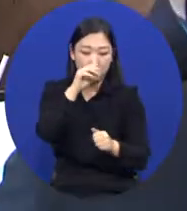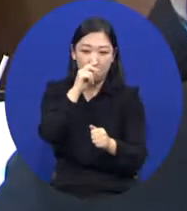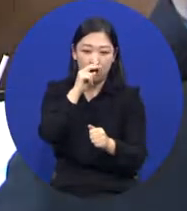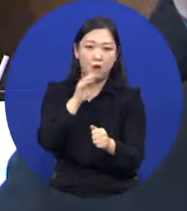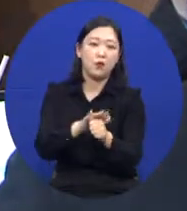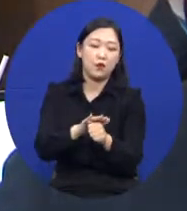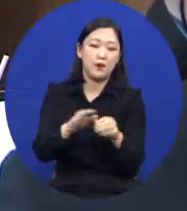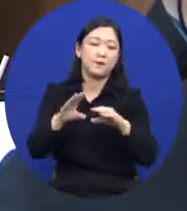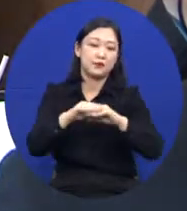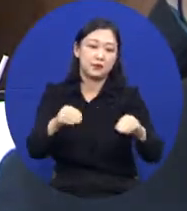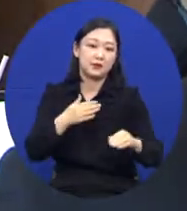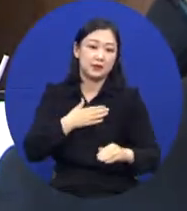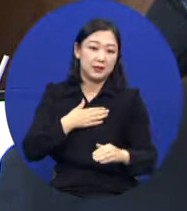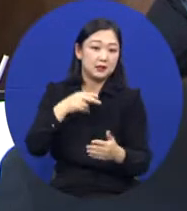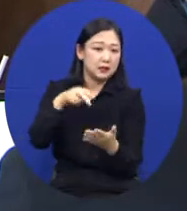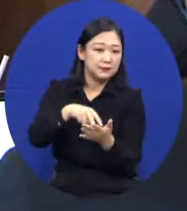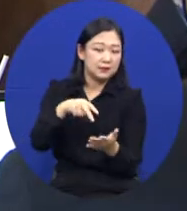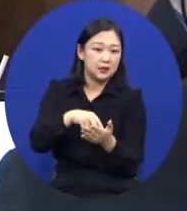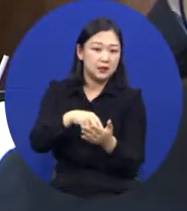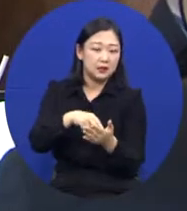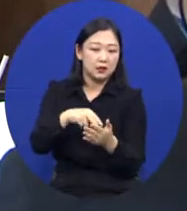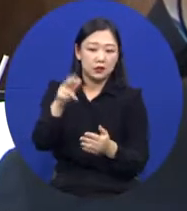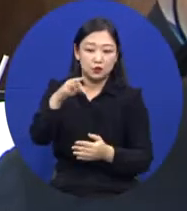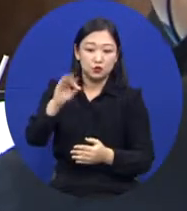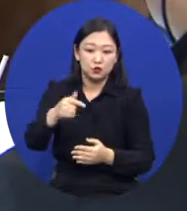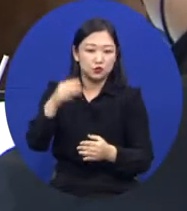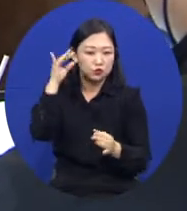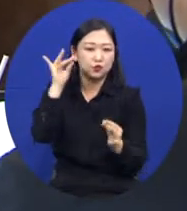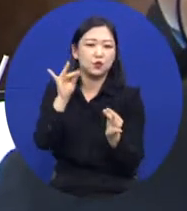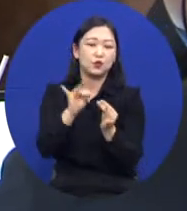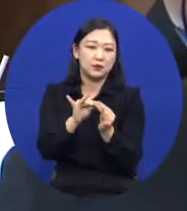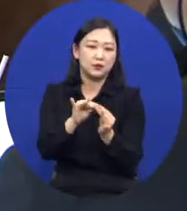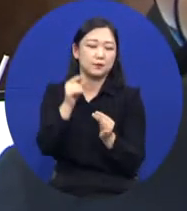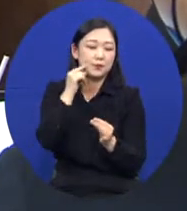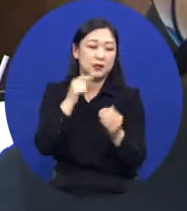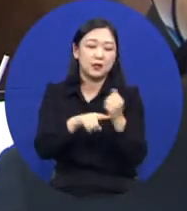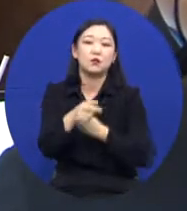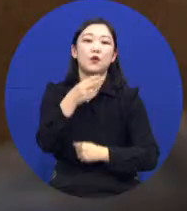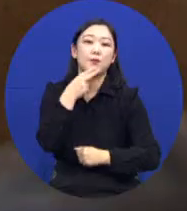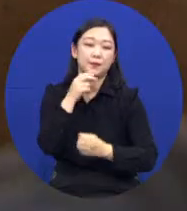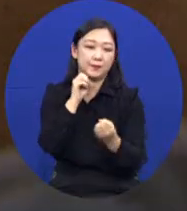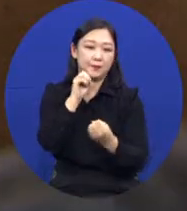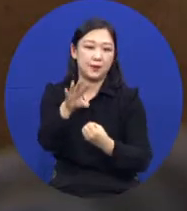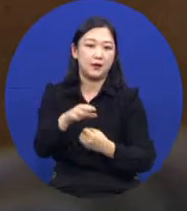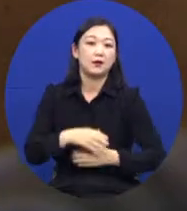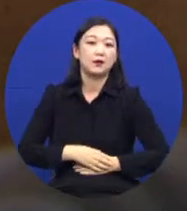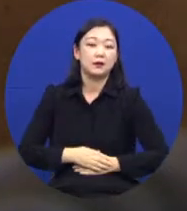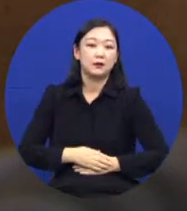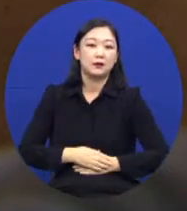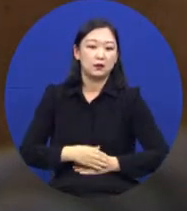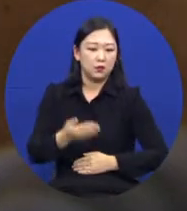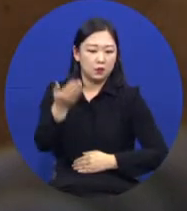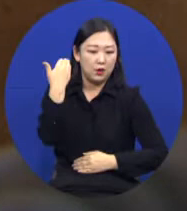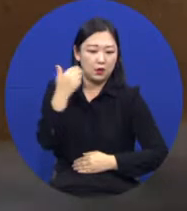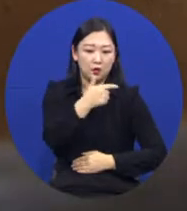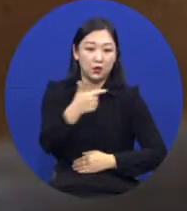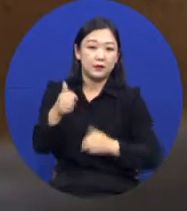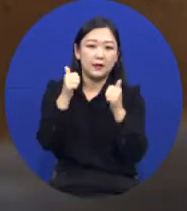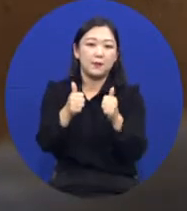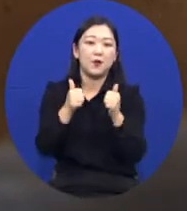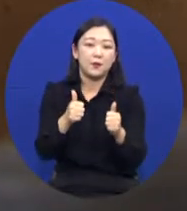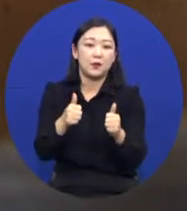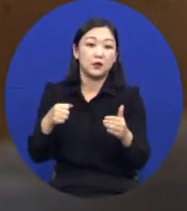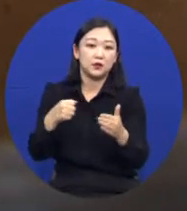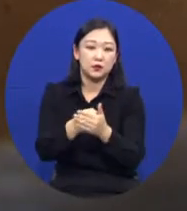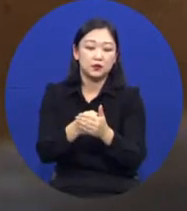자신의 입장에 윤석열 후보도 동의하지 못할 이유가 없다고 밝혔습니다 다만 과거 대법원 판결의 근거해